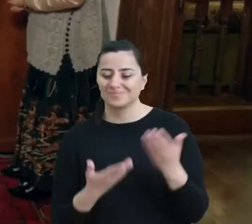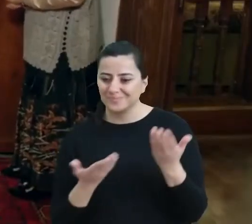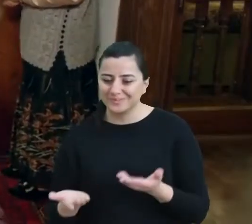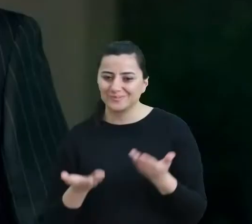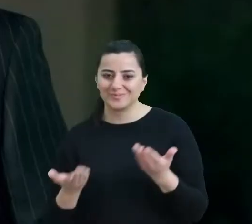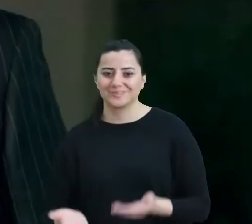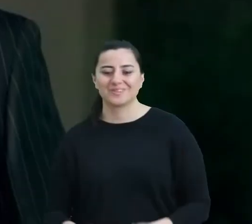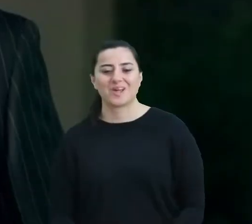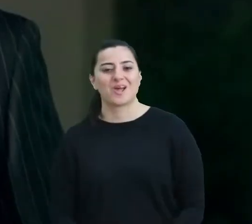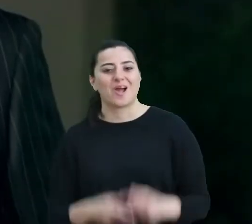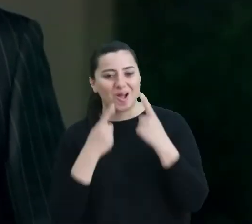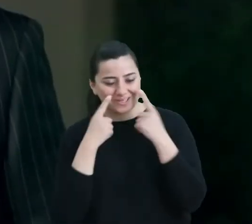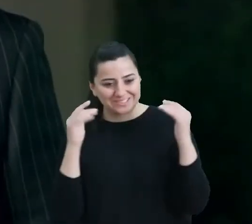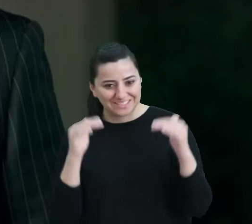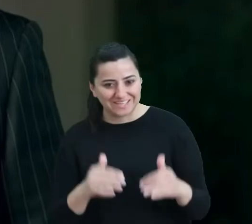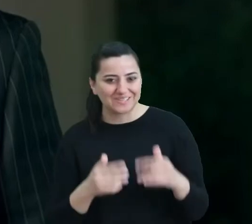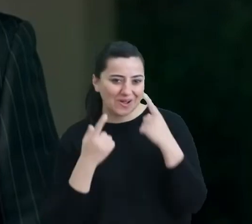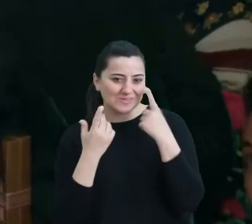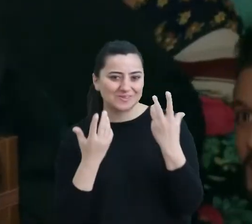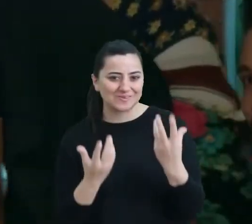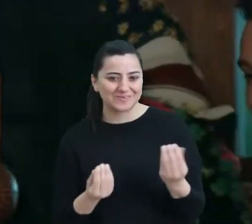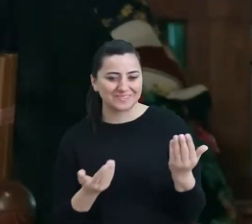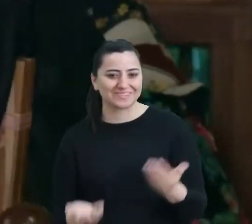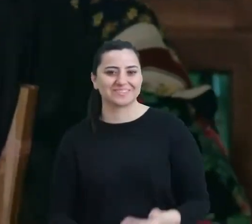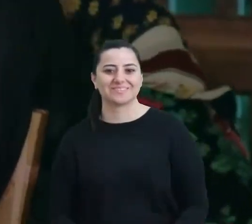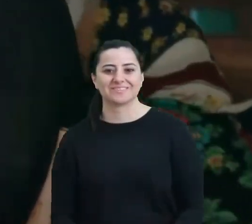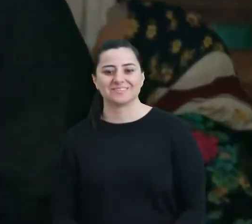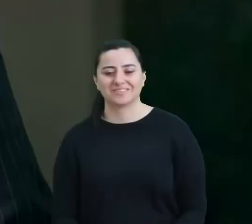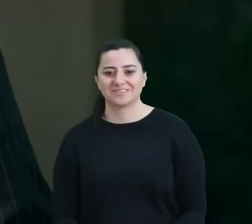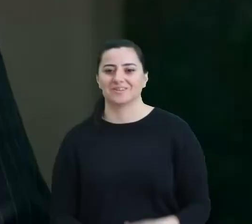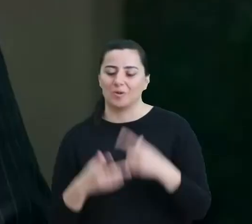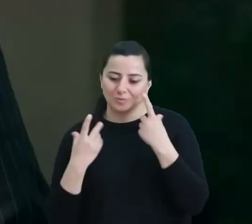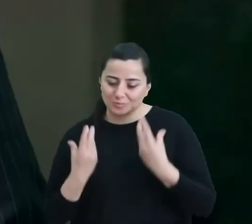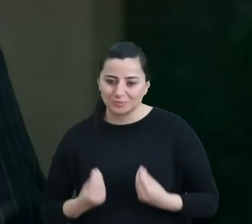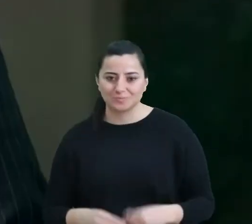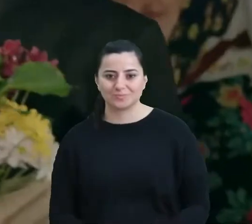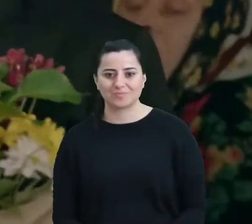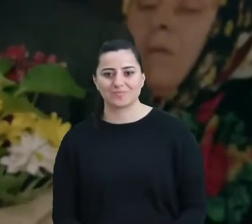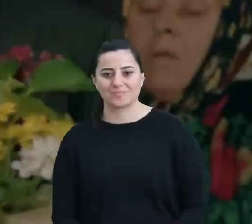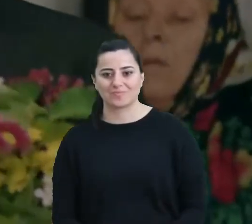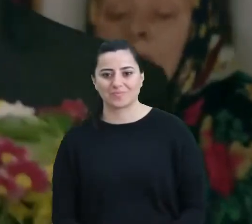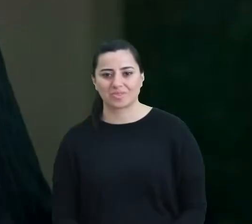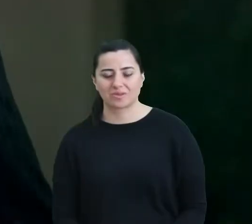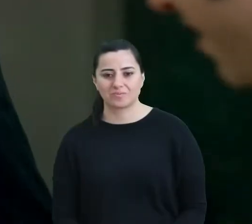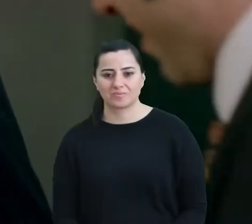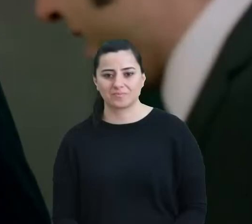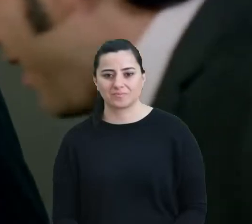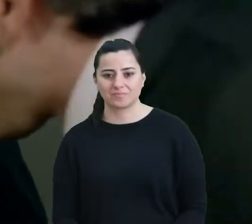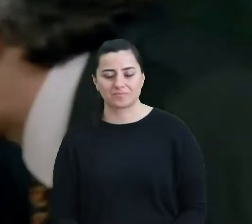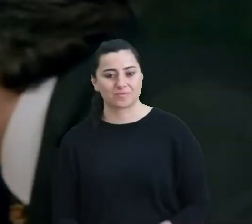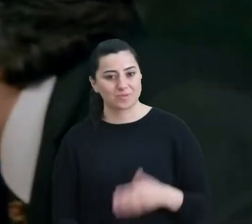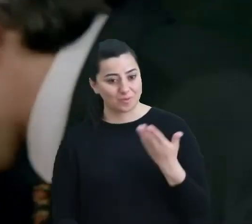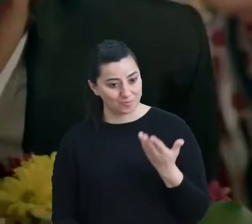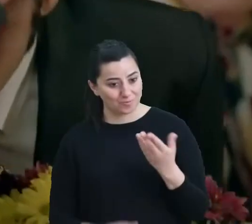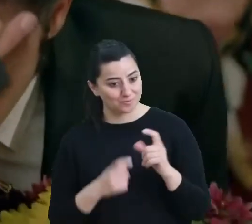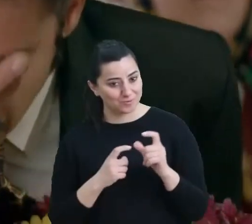buyurun. Hoş geldiniz, hoş geldiniz. Hoş gördük, hoş gördük. Boydan süzdü. Süleyman yaklaşıp el